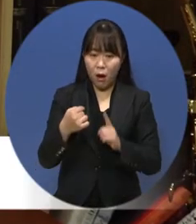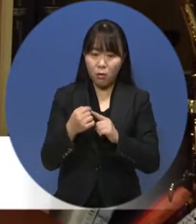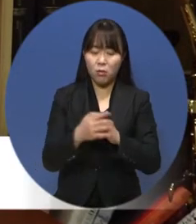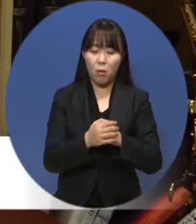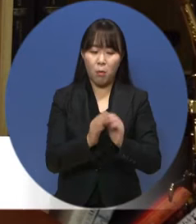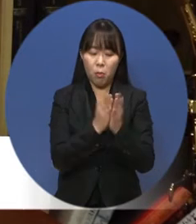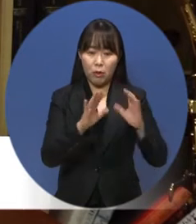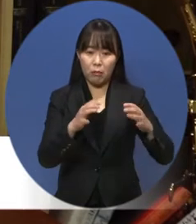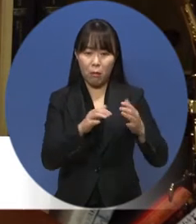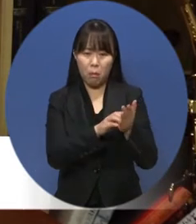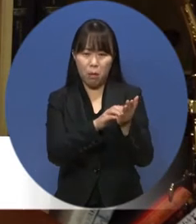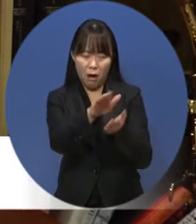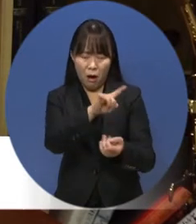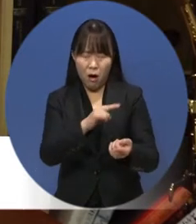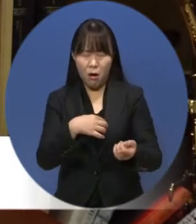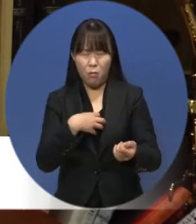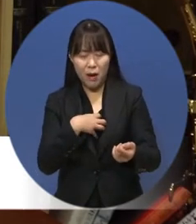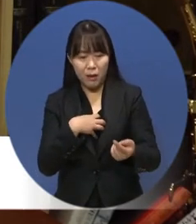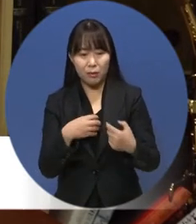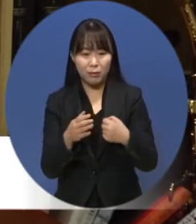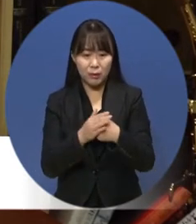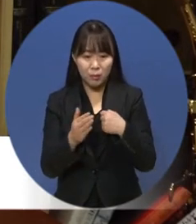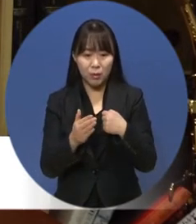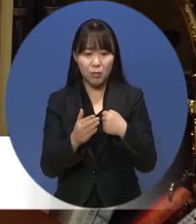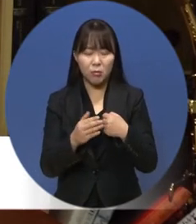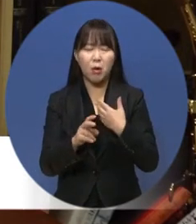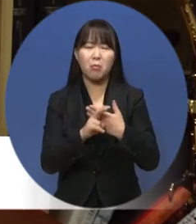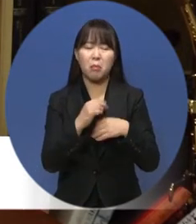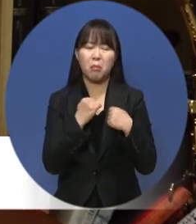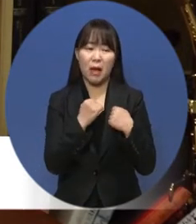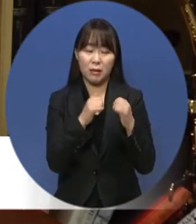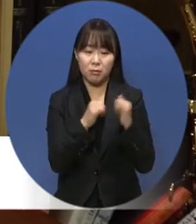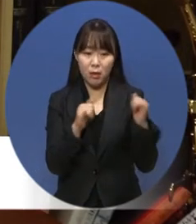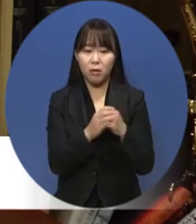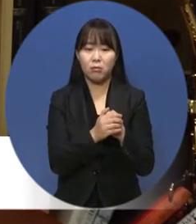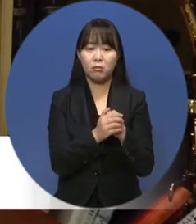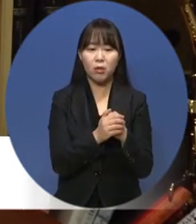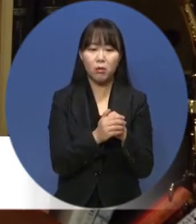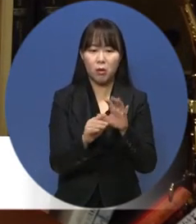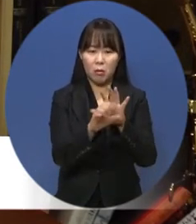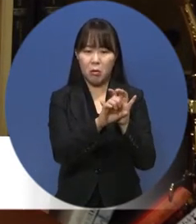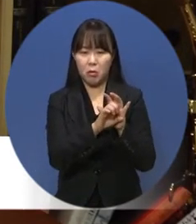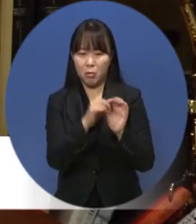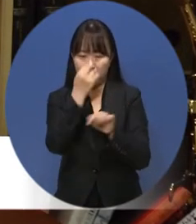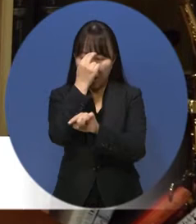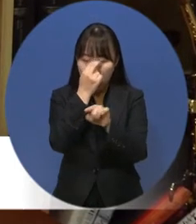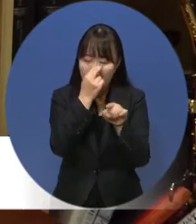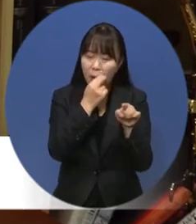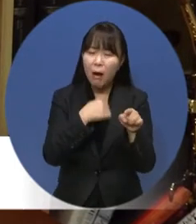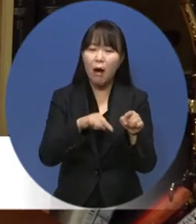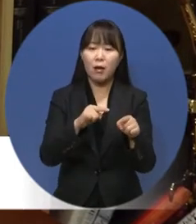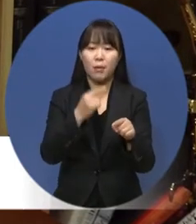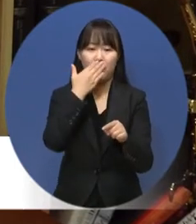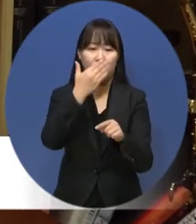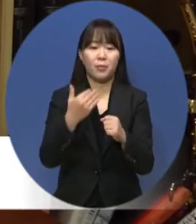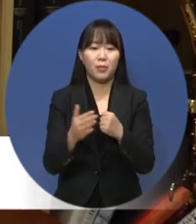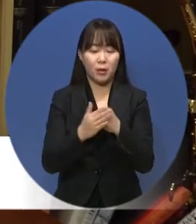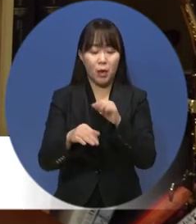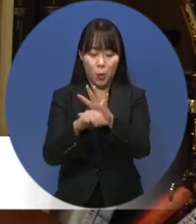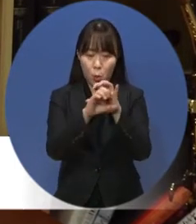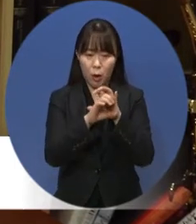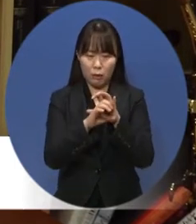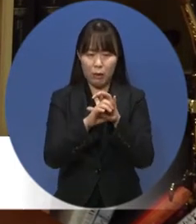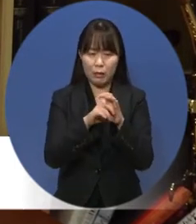쫓겨날 까 그런 두려움 때문에 후나 사각지대를 계속 만들고 있는 그 사항이고 된 요코 라는 증상이 있을